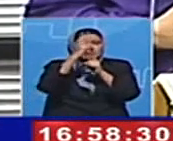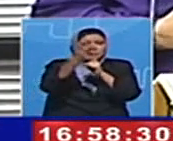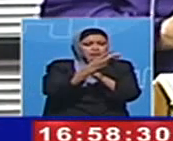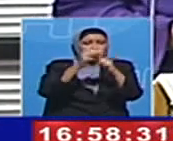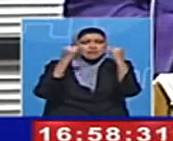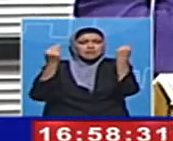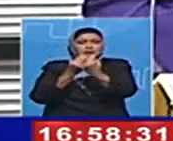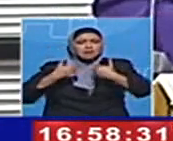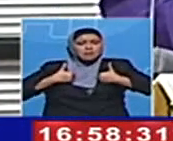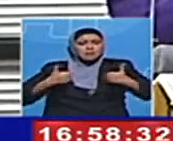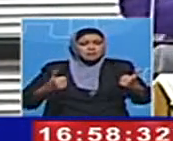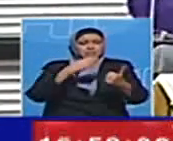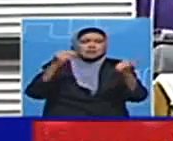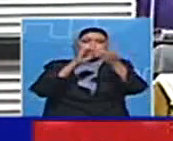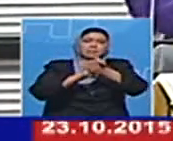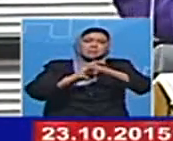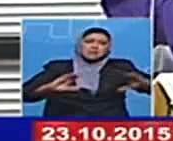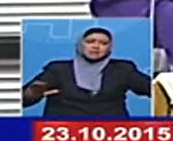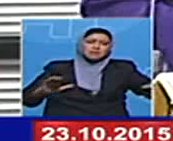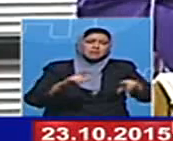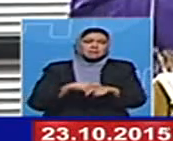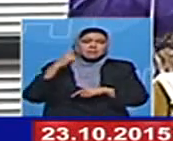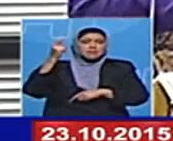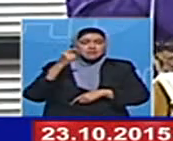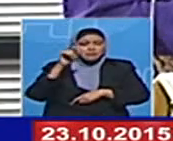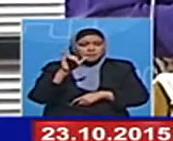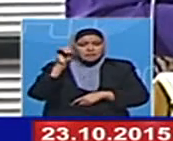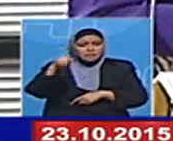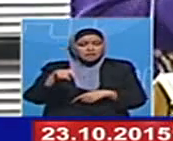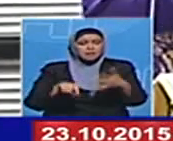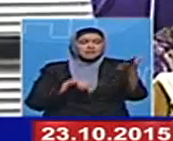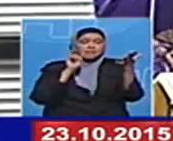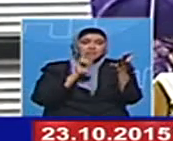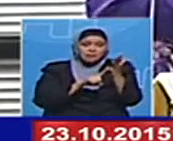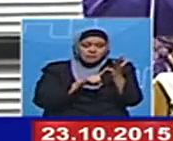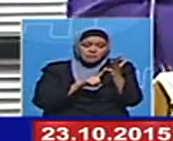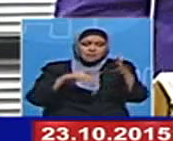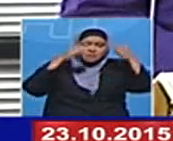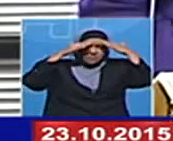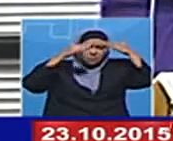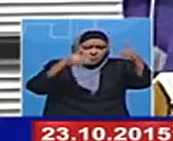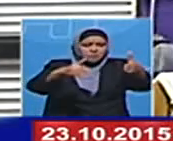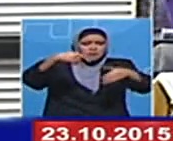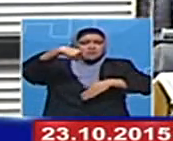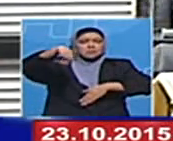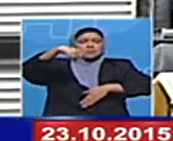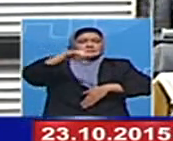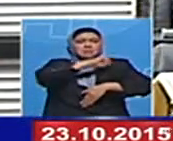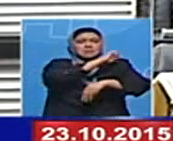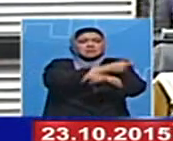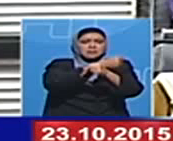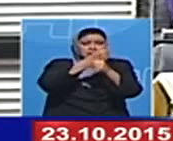masyarakat kesihatan dan keselamatan tuan yang di-pertua langkah kelima memfokus pada kualiti tenaga